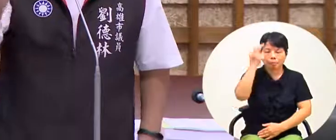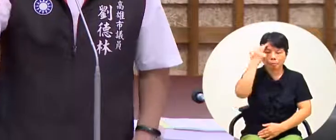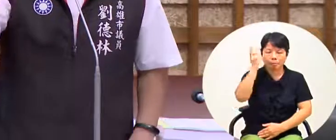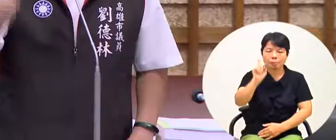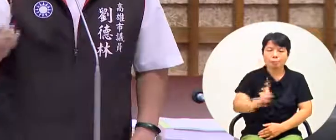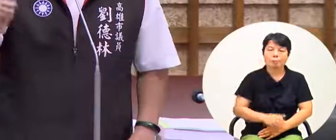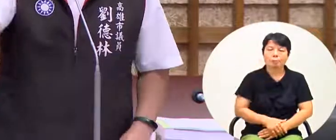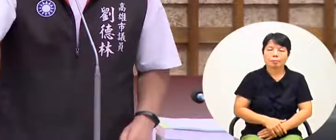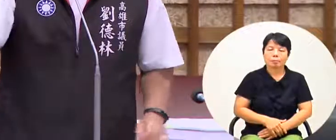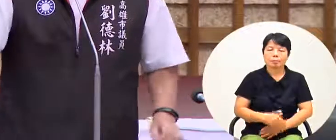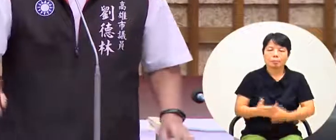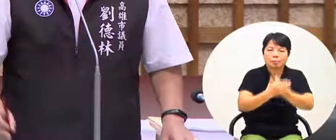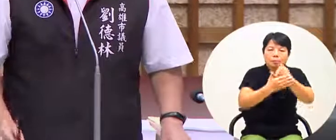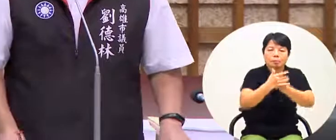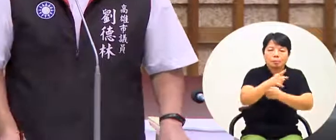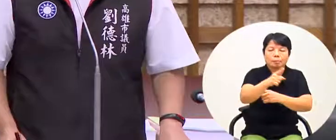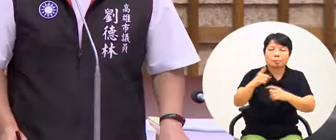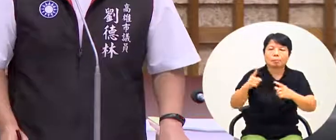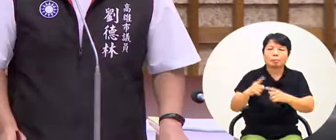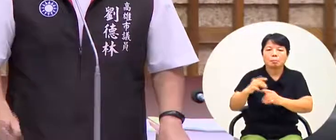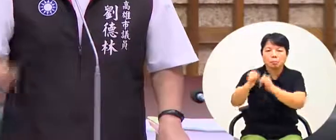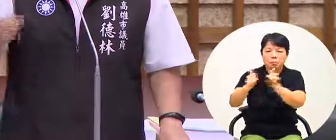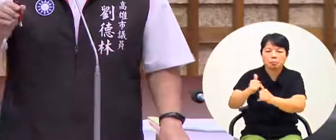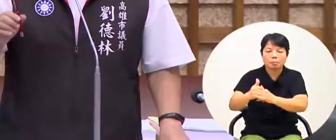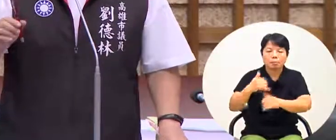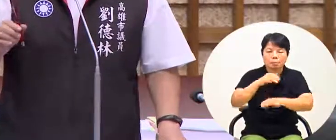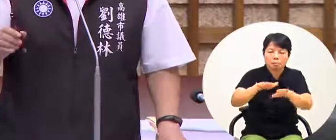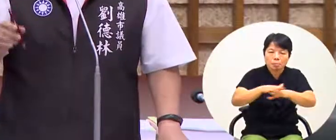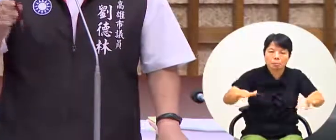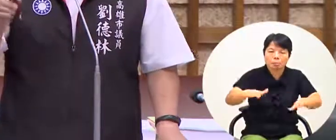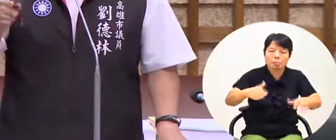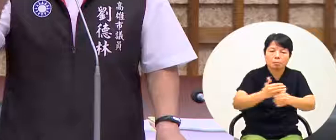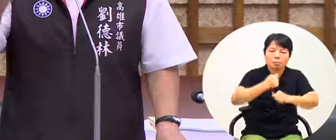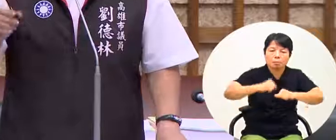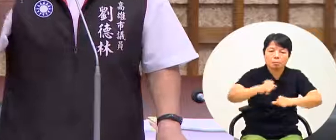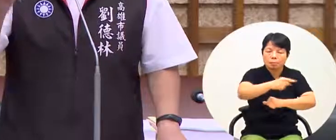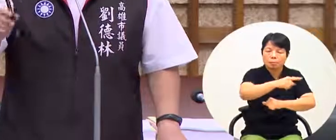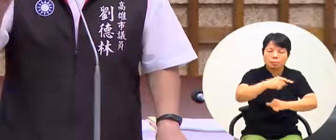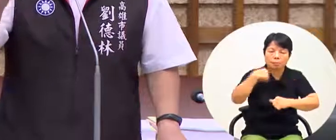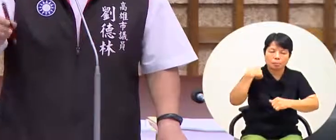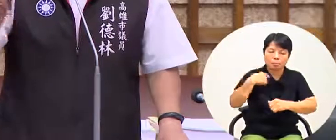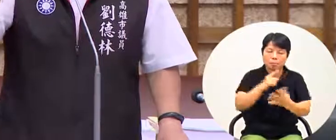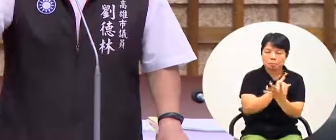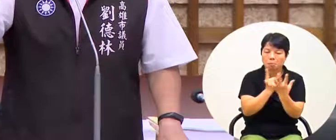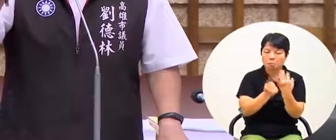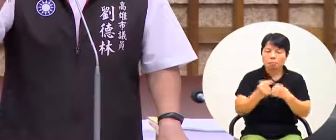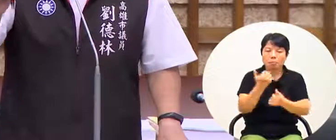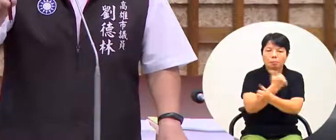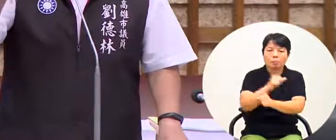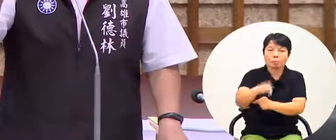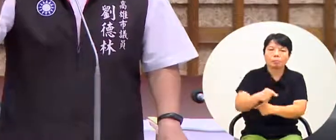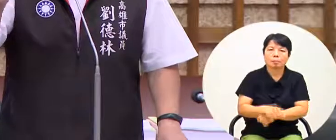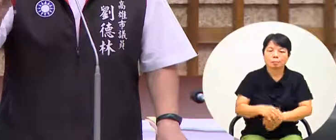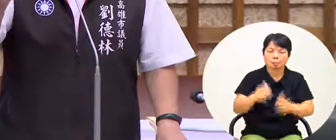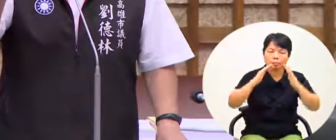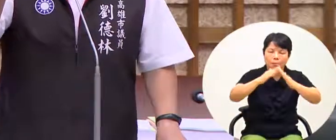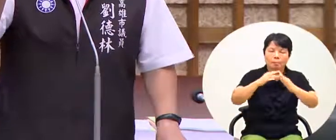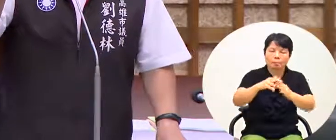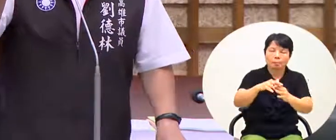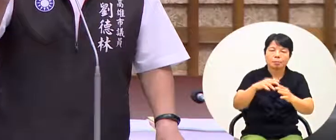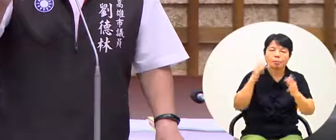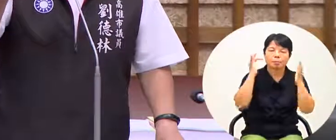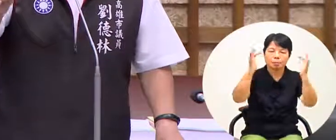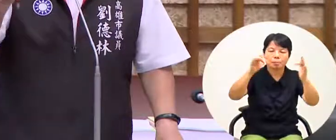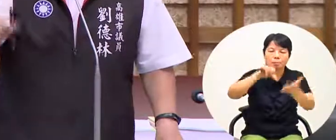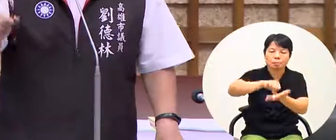产安全为主体的一个整体考量。那我们来讲话，城市的绿化、城市的美学是要在我